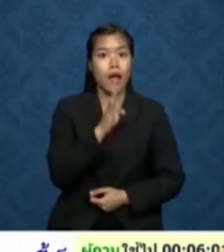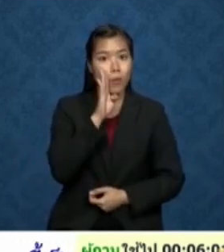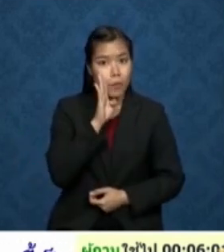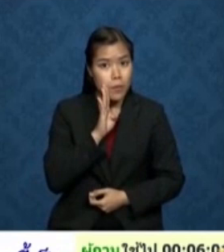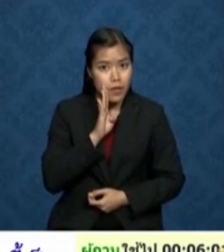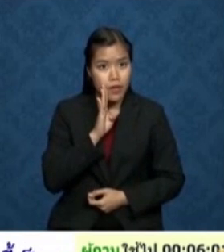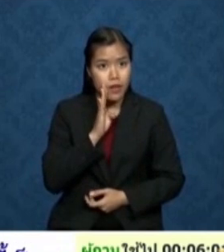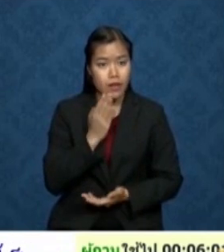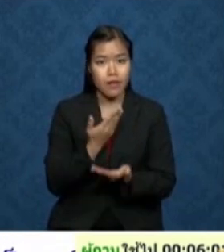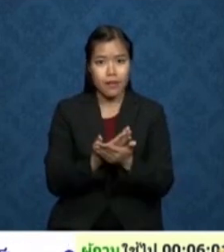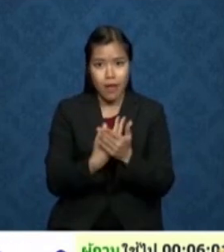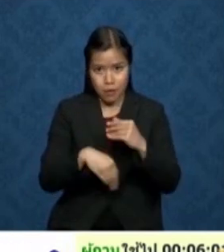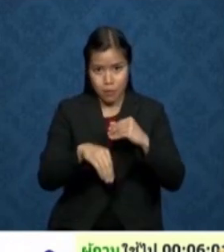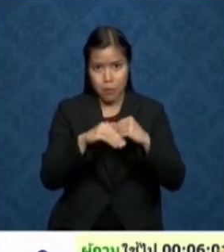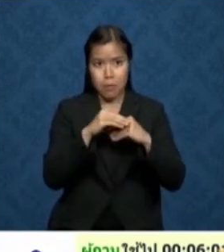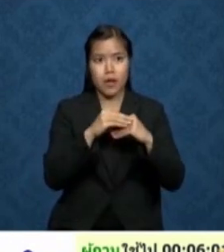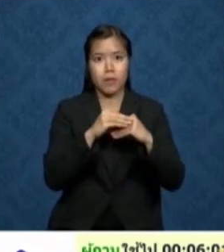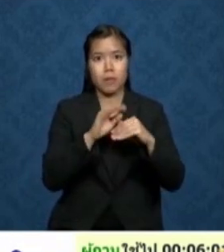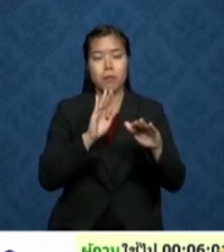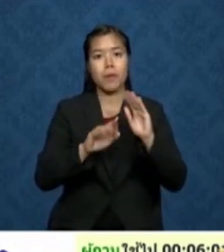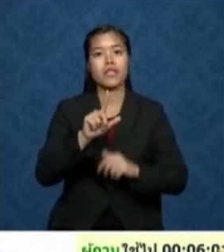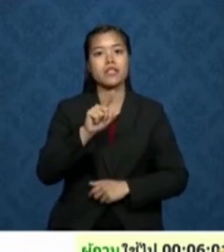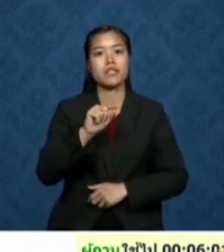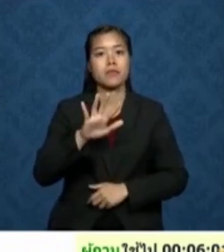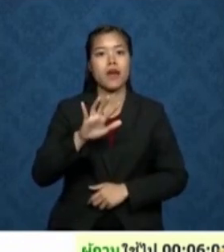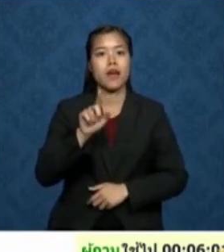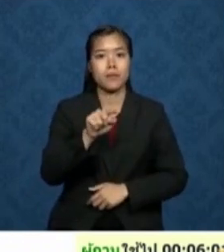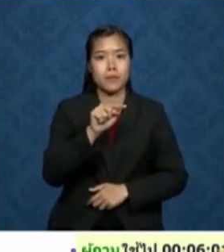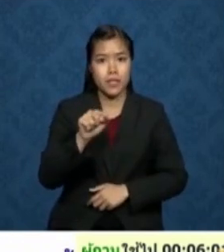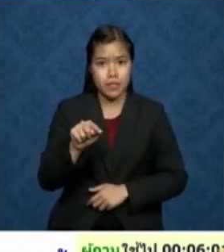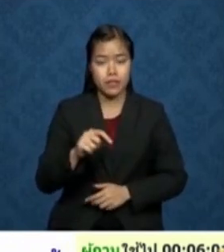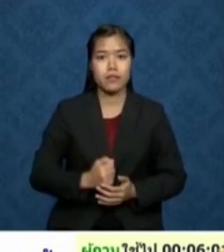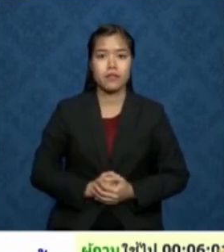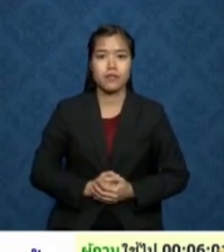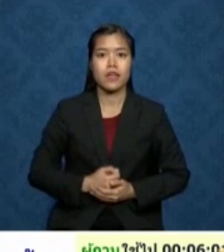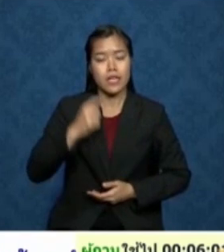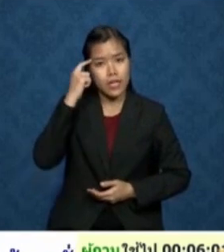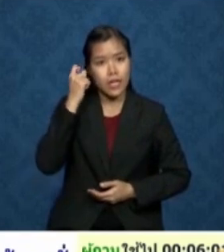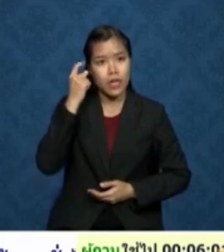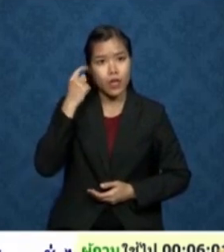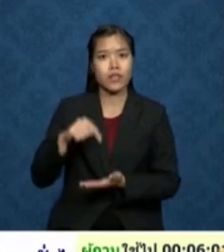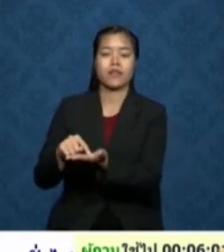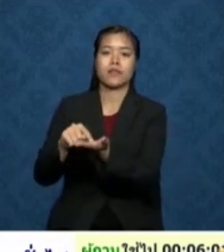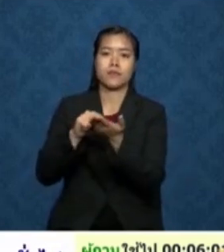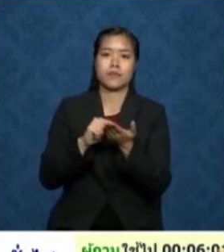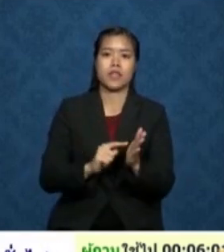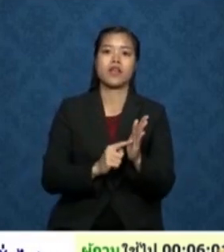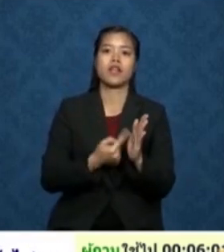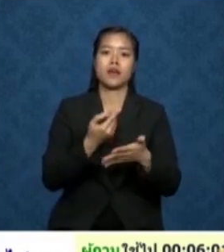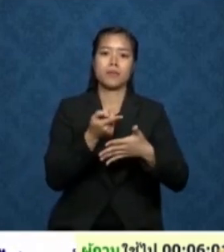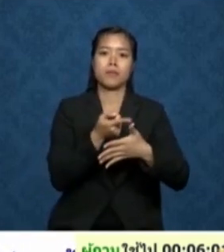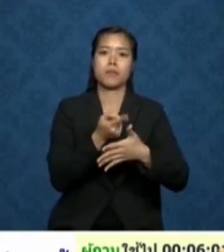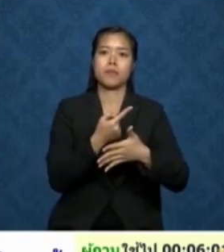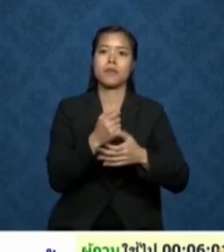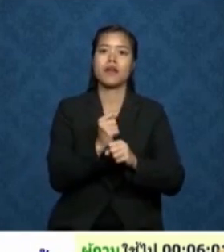เพิ่มจากปีก่อนถึงประมาณ 25%ผมเข้ใจวาส่ททานเสนอคงเป็ช่วงแรกของการเดมเนิ